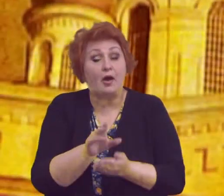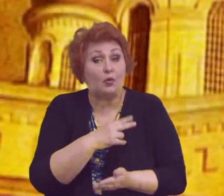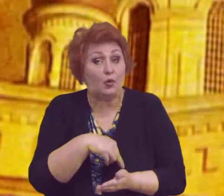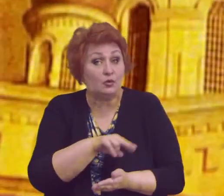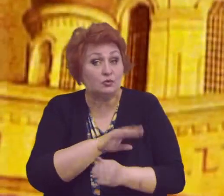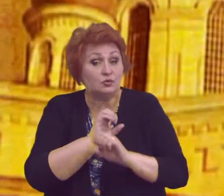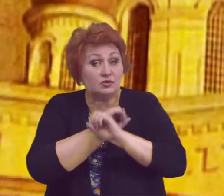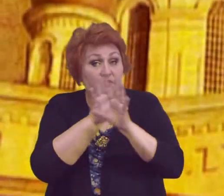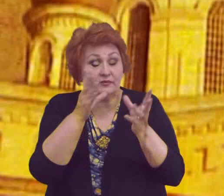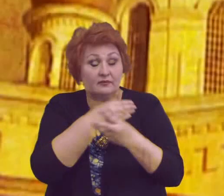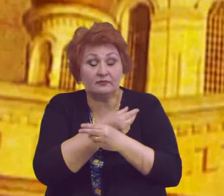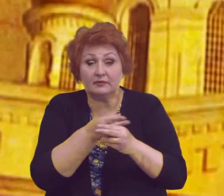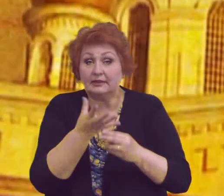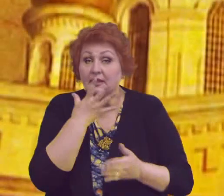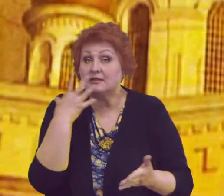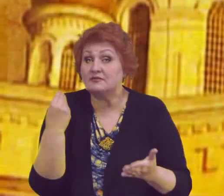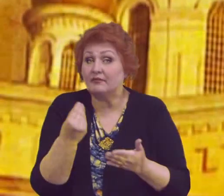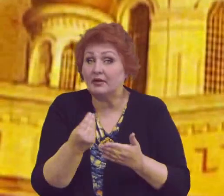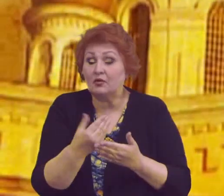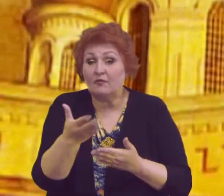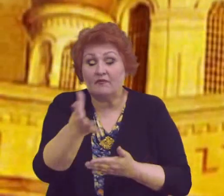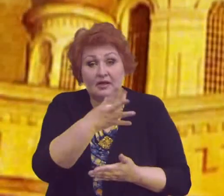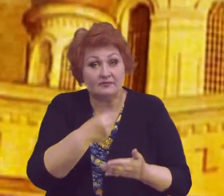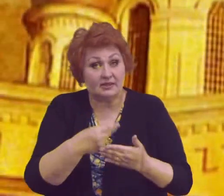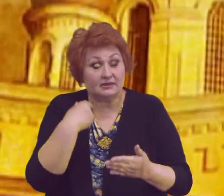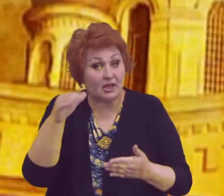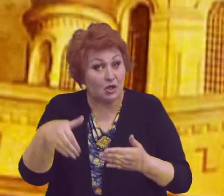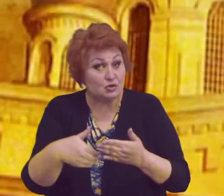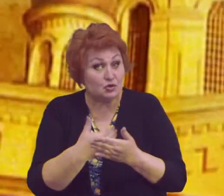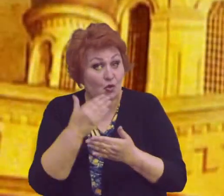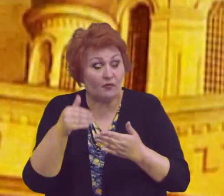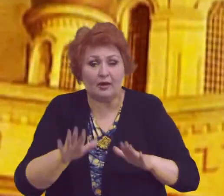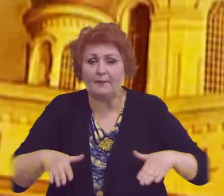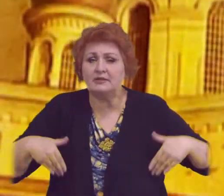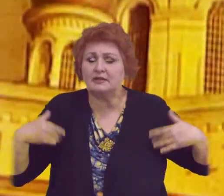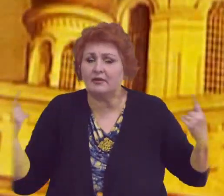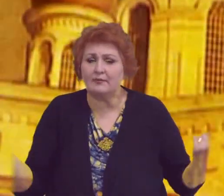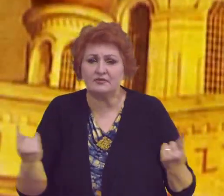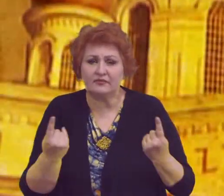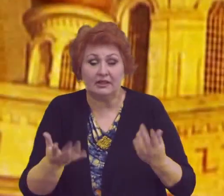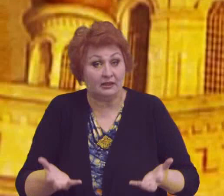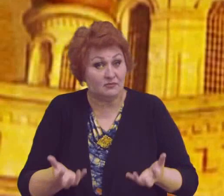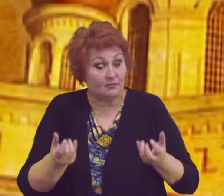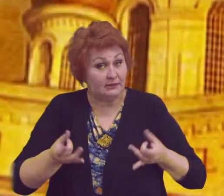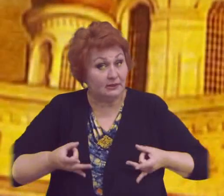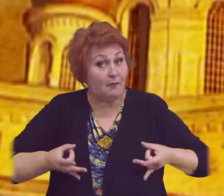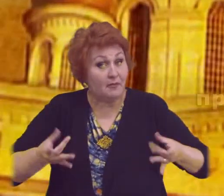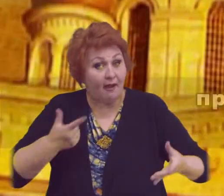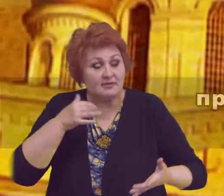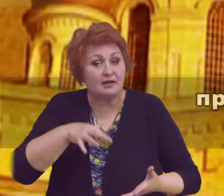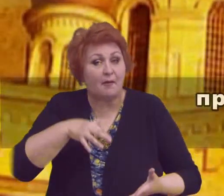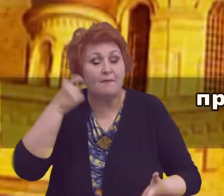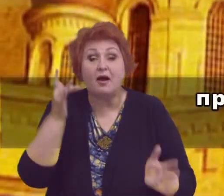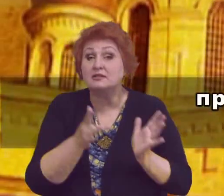их души со святыми в Царстве Своем. Вас всех, дорогие братья и сестры, снова и снова поздравляем с великим и спасительным праздником